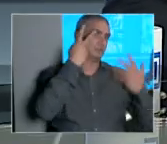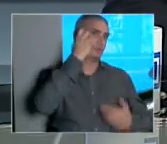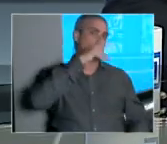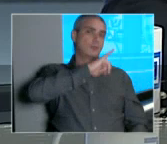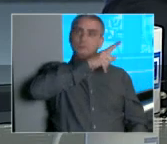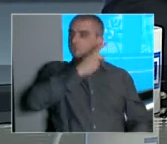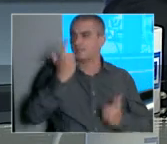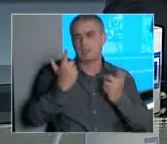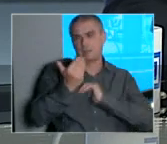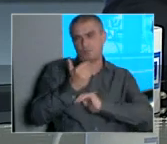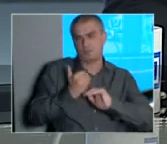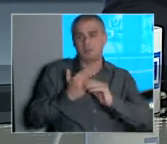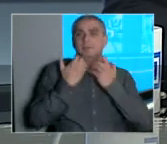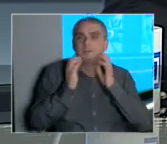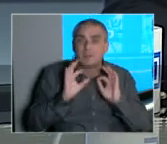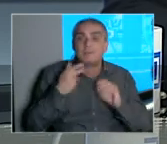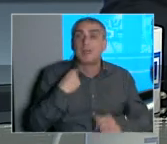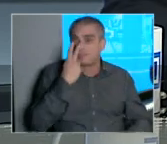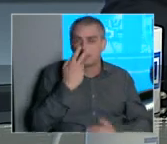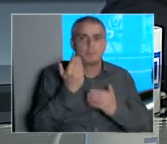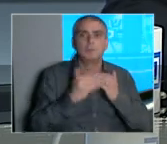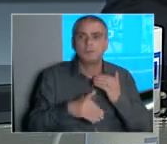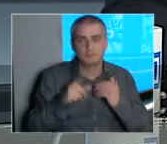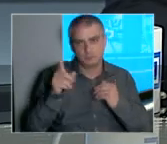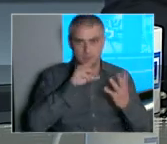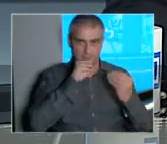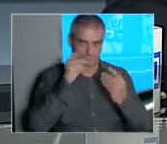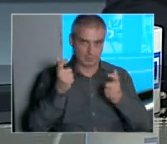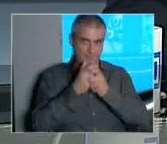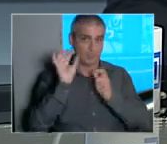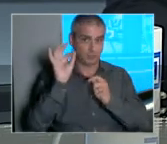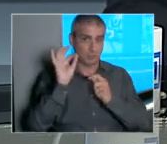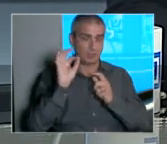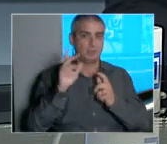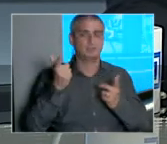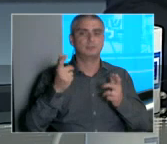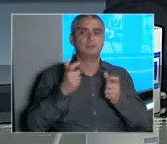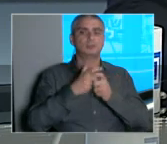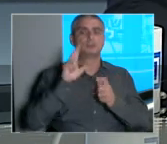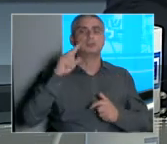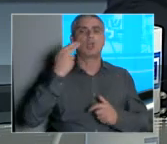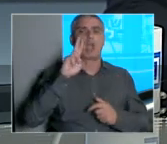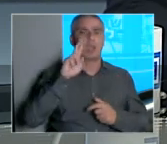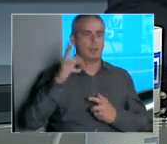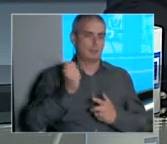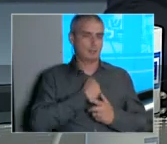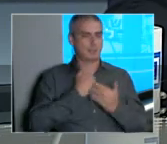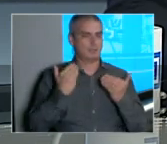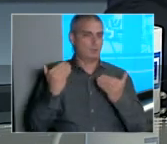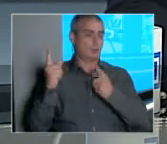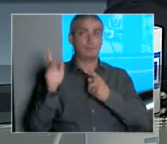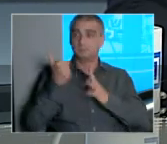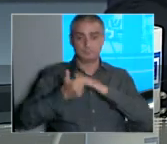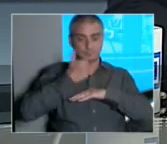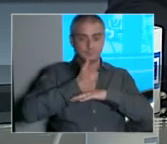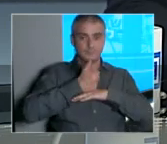חושב שהחגיגה מוקדמת. הסיפור האמיתי יהיה אם נראה, הרי בסוף היא היום מדברת במפלגה שלה לחוגי צוהר. בוא נראה כשהיא תעמוד בראש מפלגה שגם